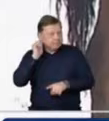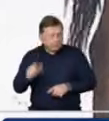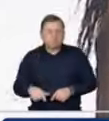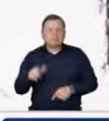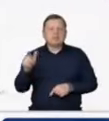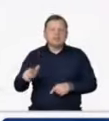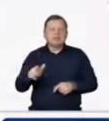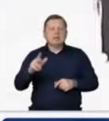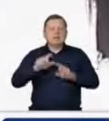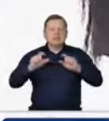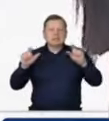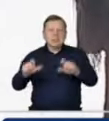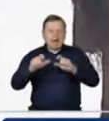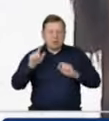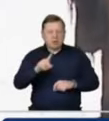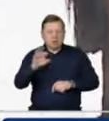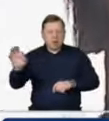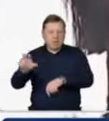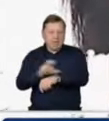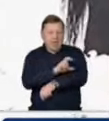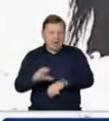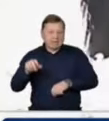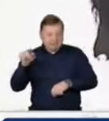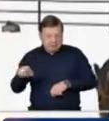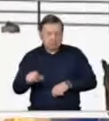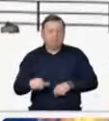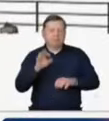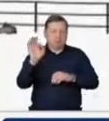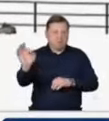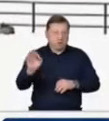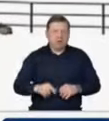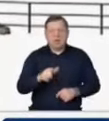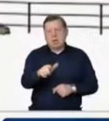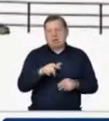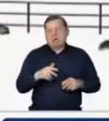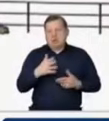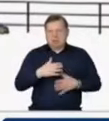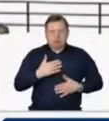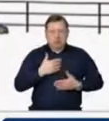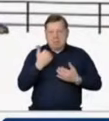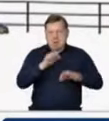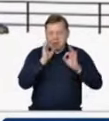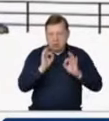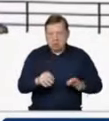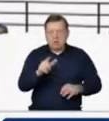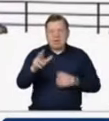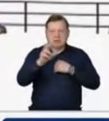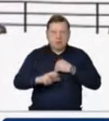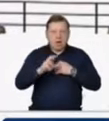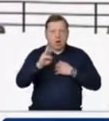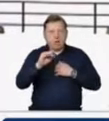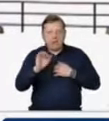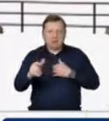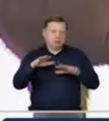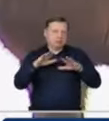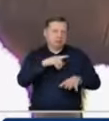Zakład Doświadczalny Instytutu Zootechniki Państwowego Instytutu Badawczego. Huculki czują się tu jak ryby w wodzie. Mają pod dostatkiem siana, owsa, pastwisk i